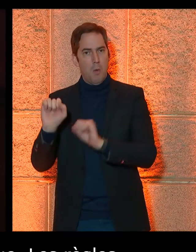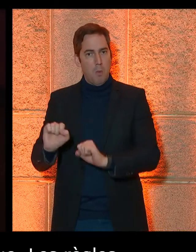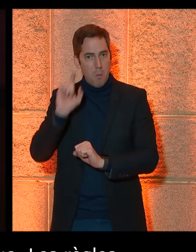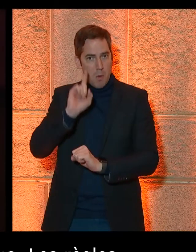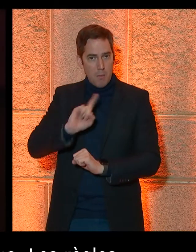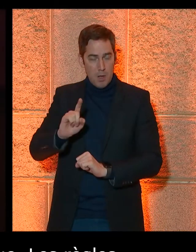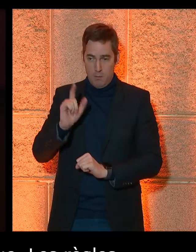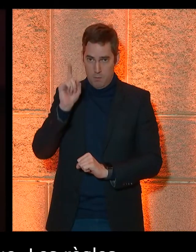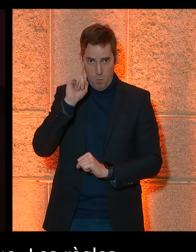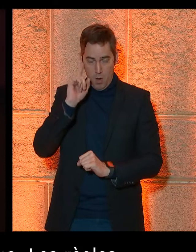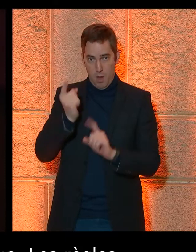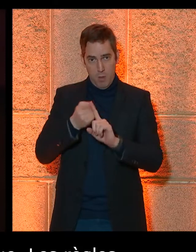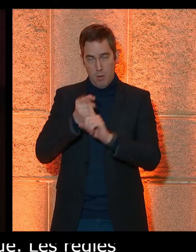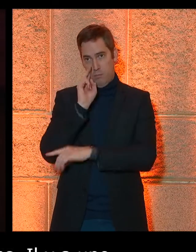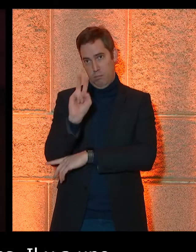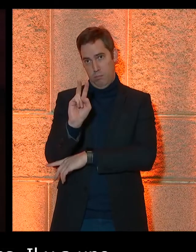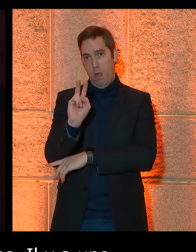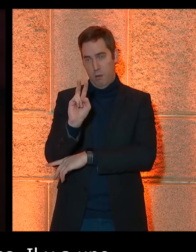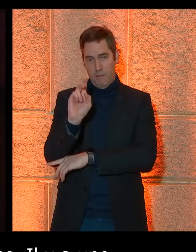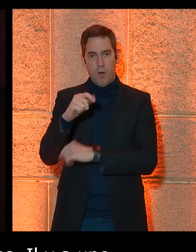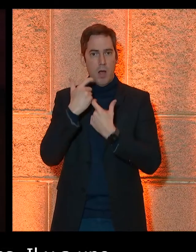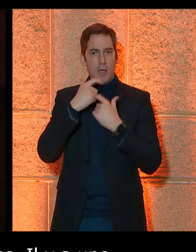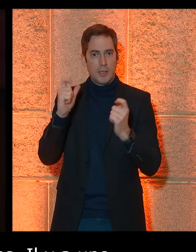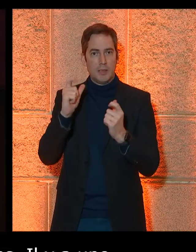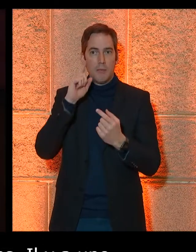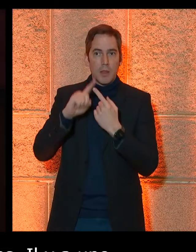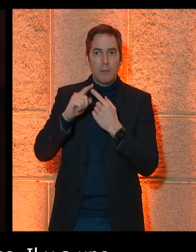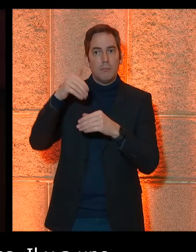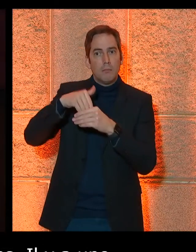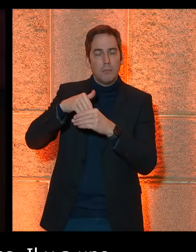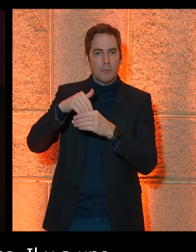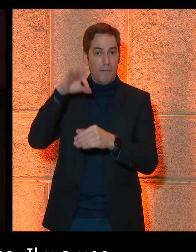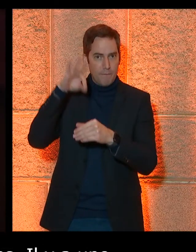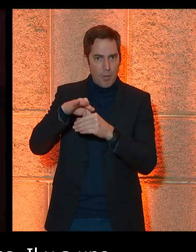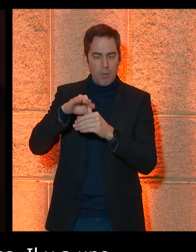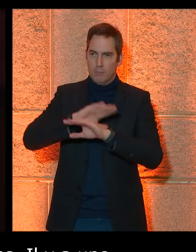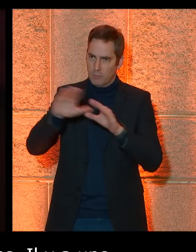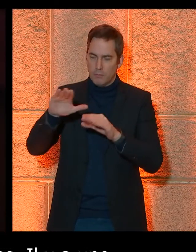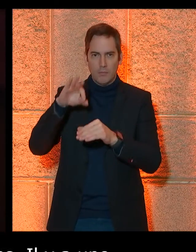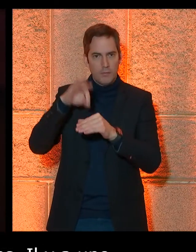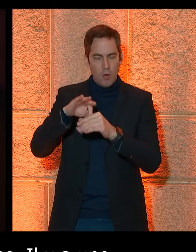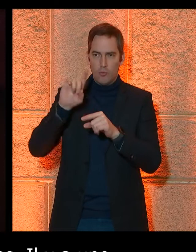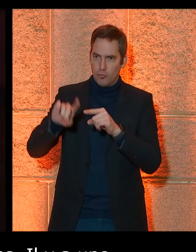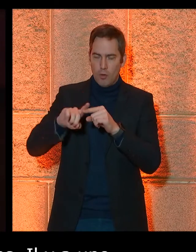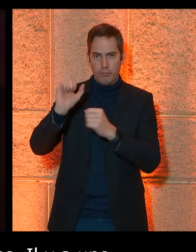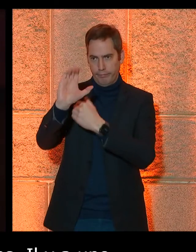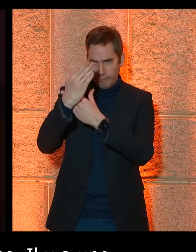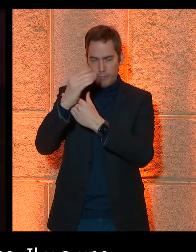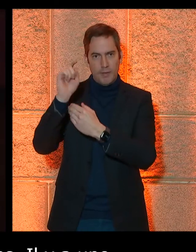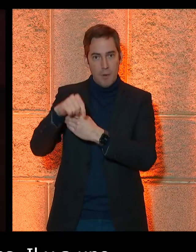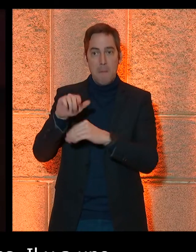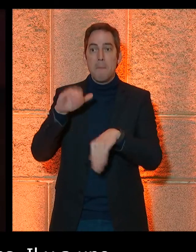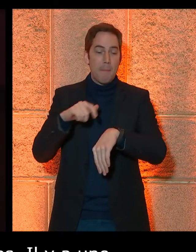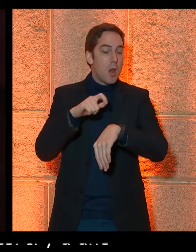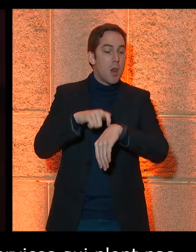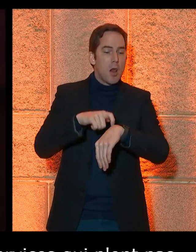que ces programmes soient accessibles dès lors qu'ils sont consacrés à l'actualité électorale et qu'ils sont diffusés aux heures de forte